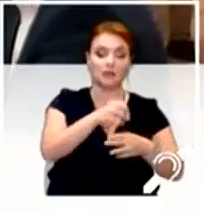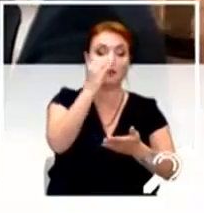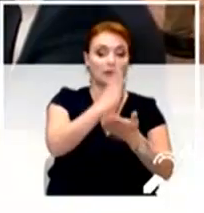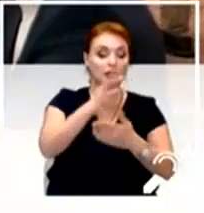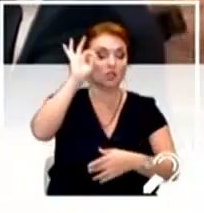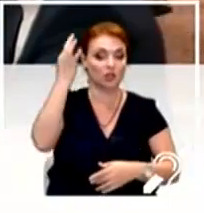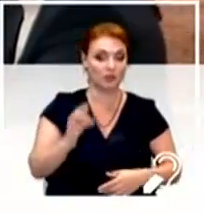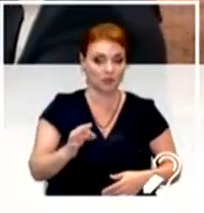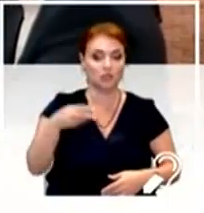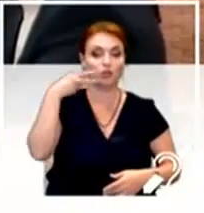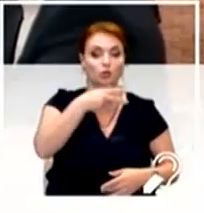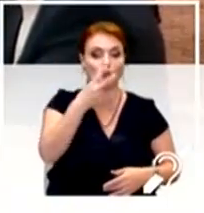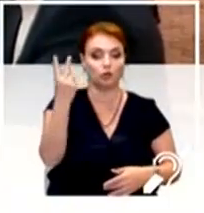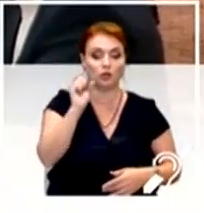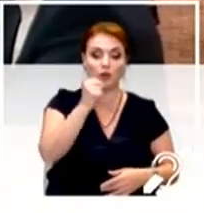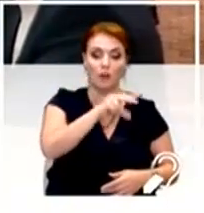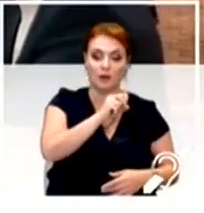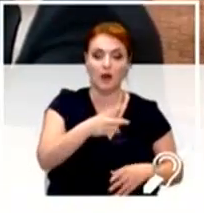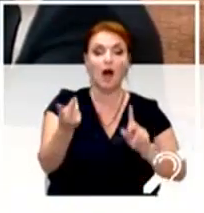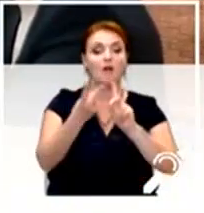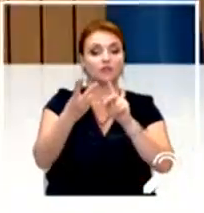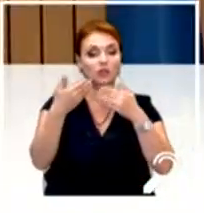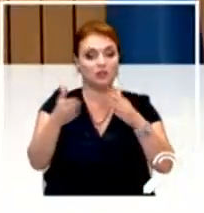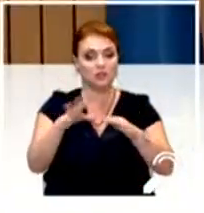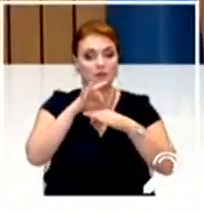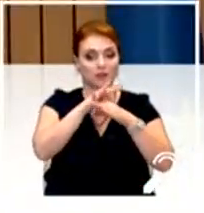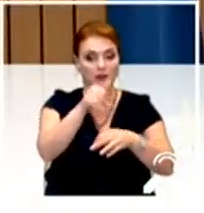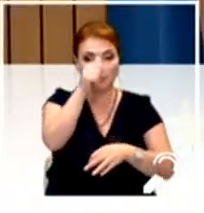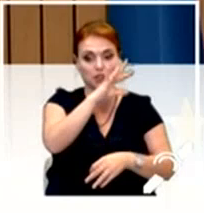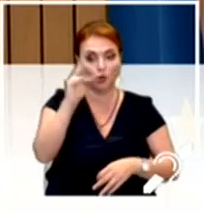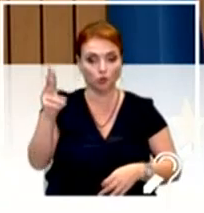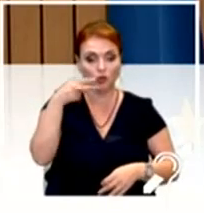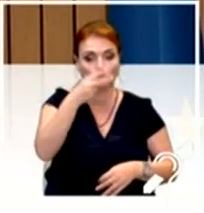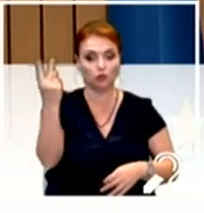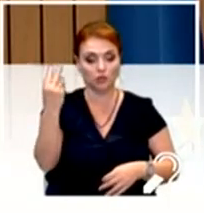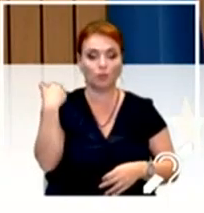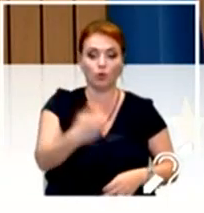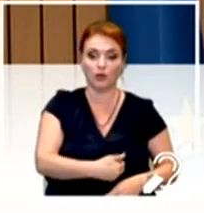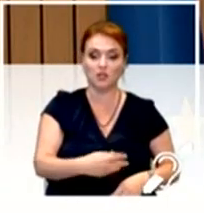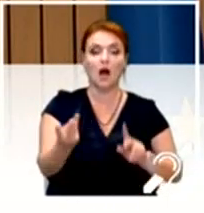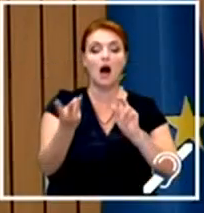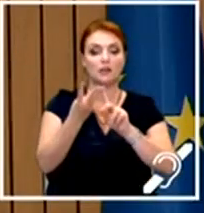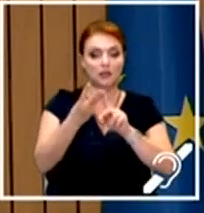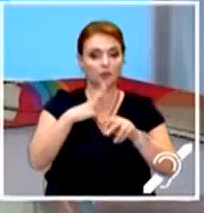pe 5 aprilie 2022. Cea de-a doua ediție a avut loc în iulie 2022 la București, iar a treia la Paris.